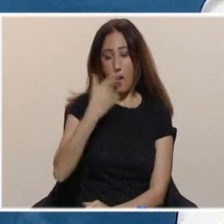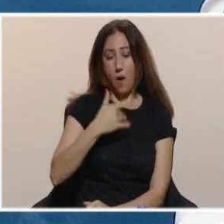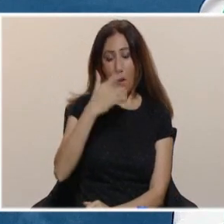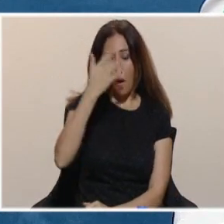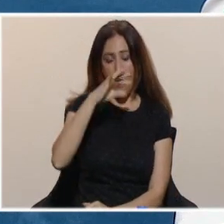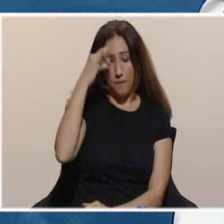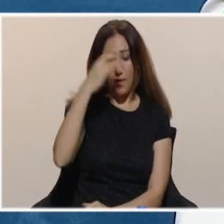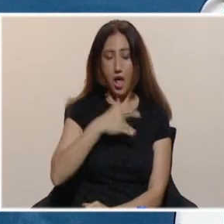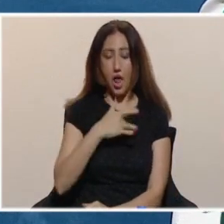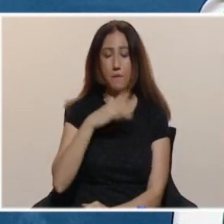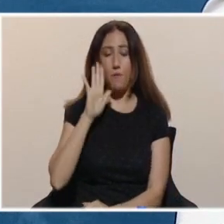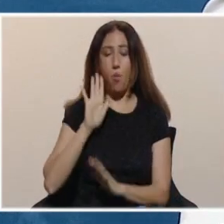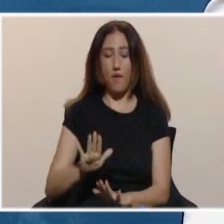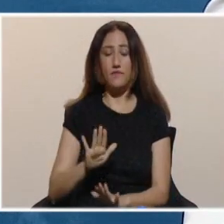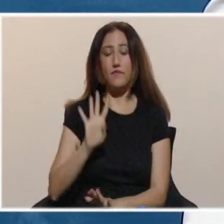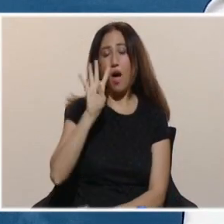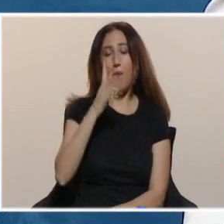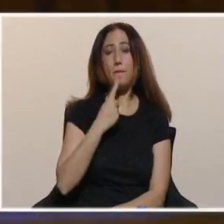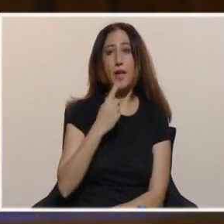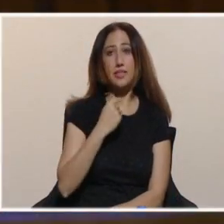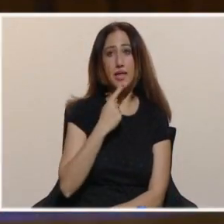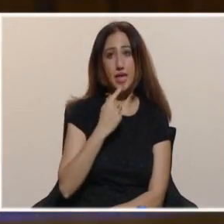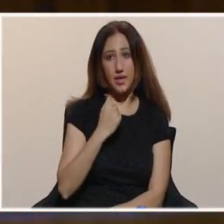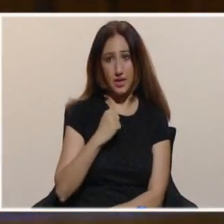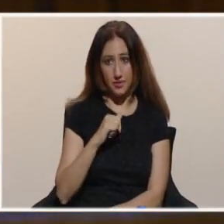ومن البنك وقف 4 دقائق.